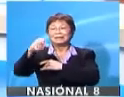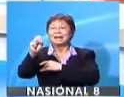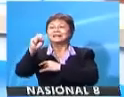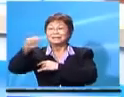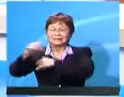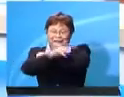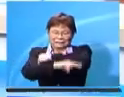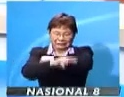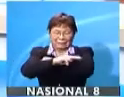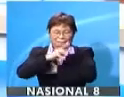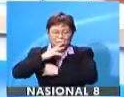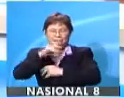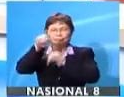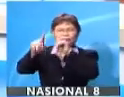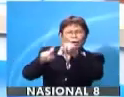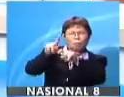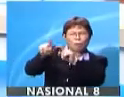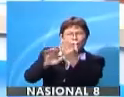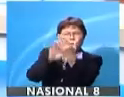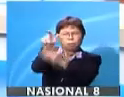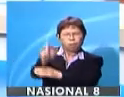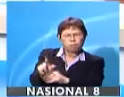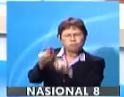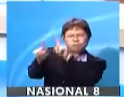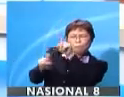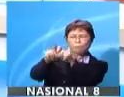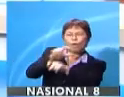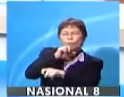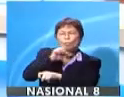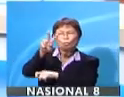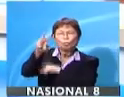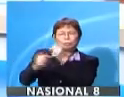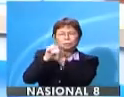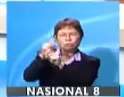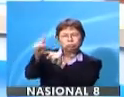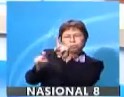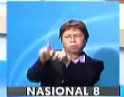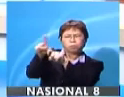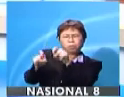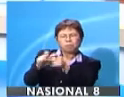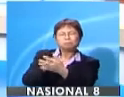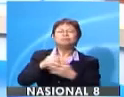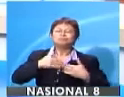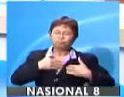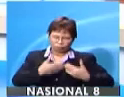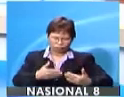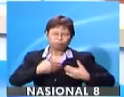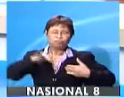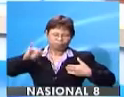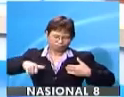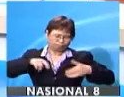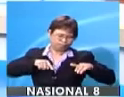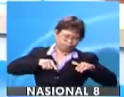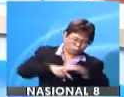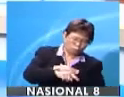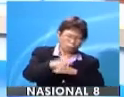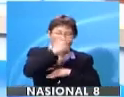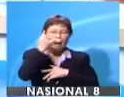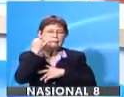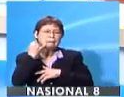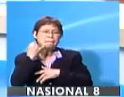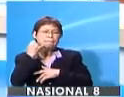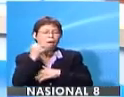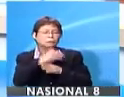Ahmad berkata, soal siasat terhadap suspek berusia 20 tahun yang ditahan mengaku membunuh mangsa kerana